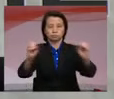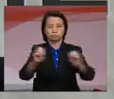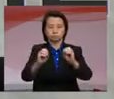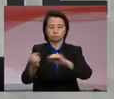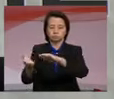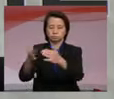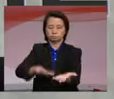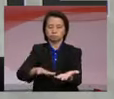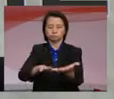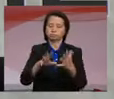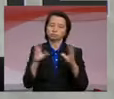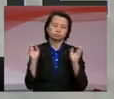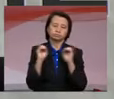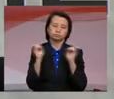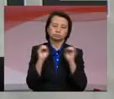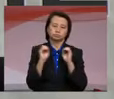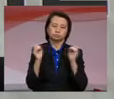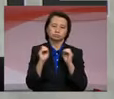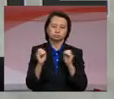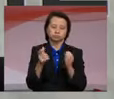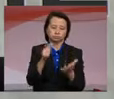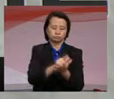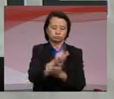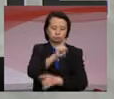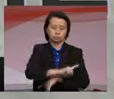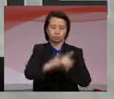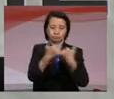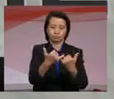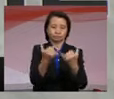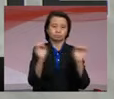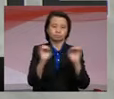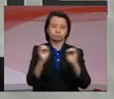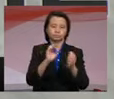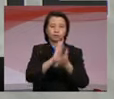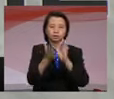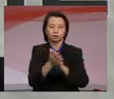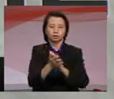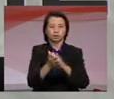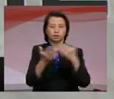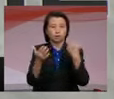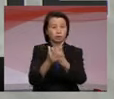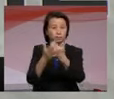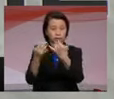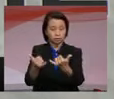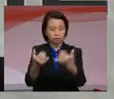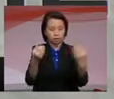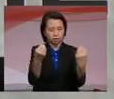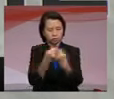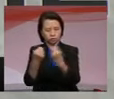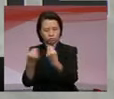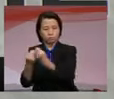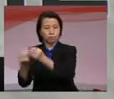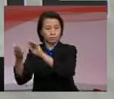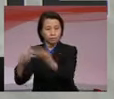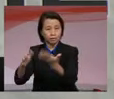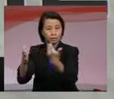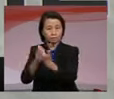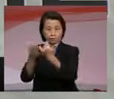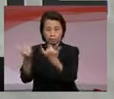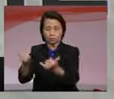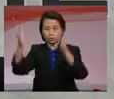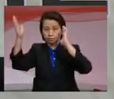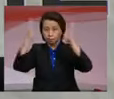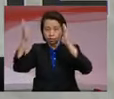kes kematian berkaitan COVID-19 dilaporkan hari ini. Justru jumlah kumulatif kes kematian COVID-19 di